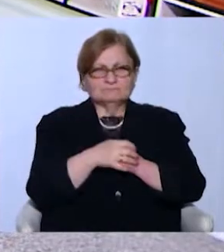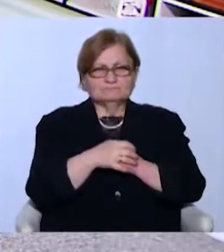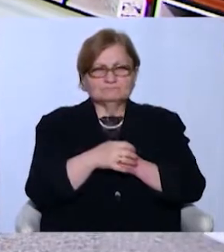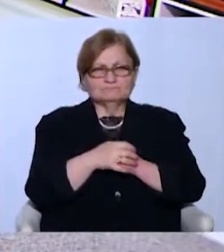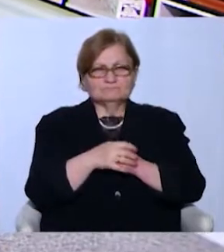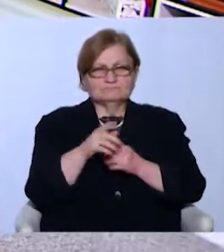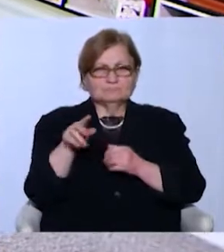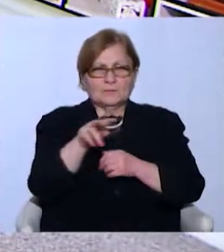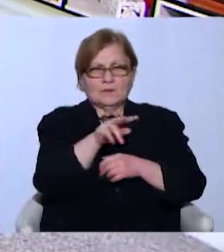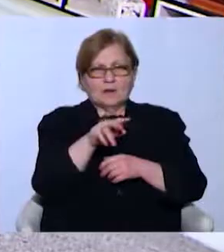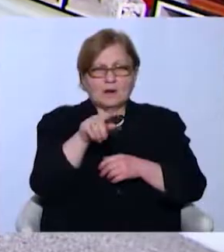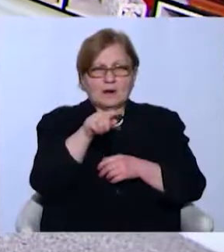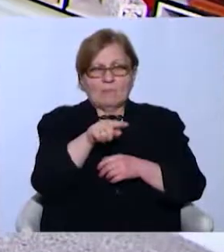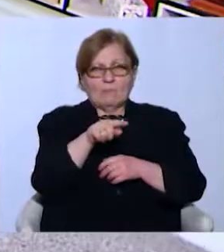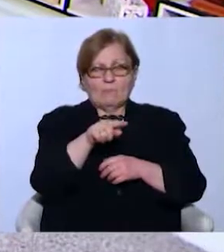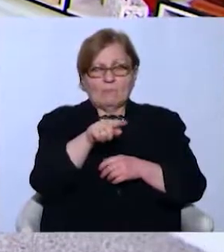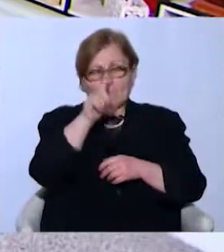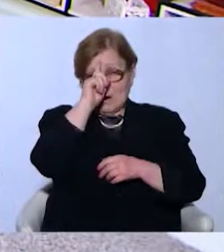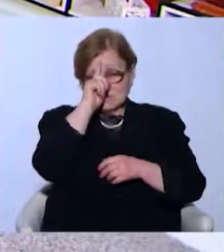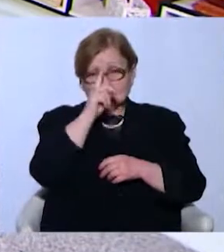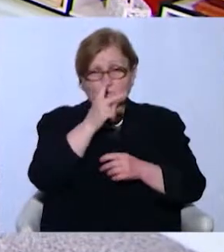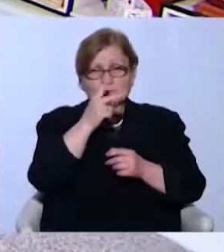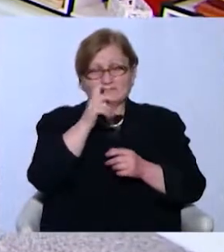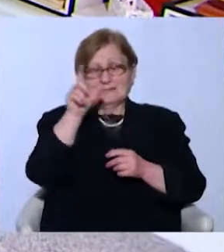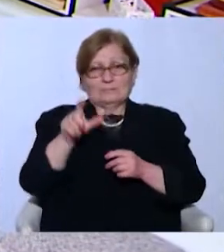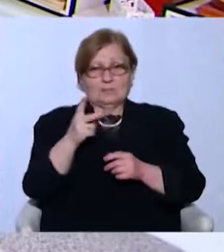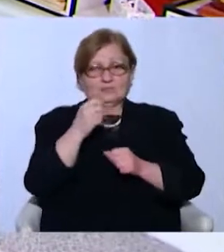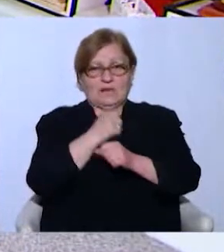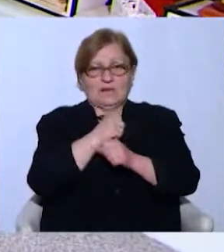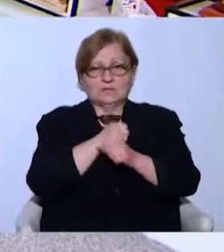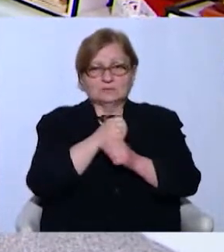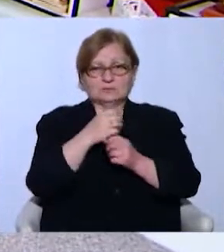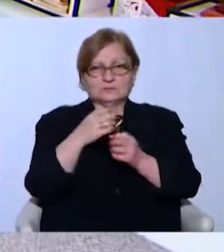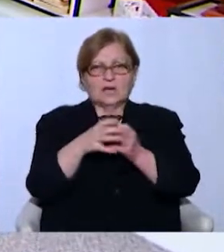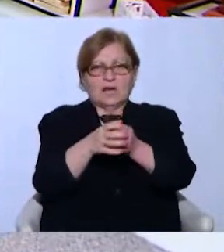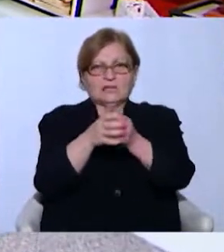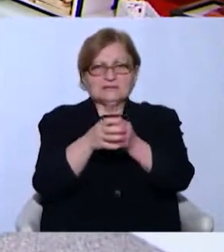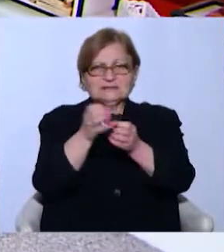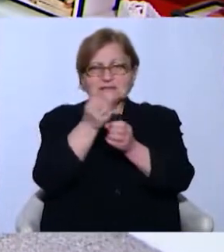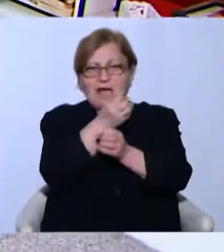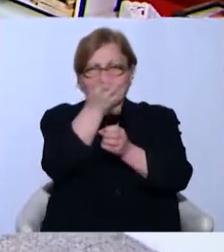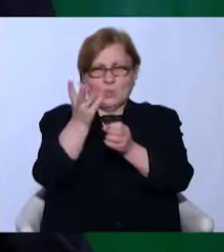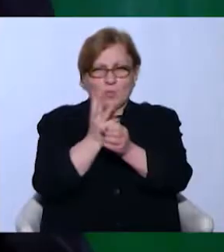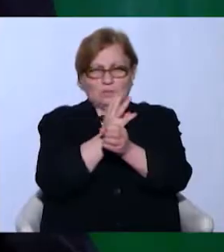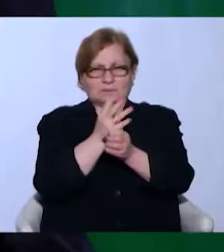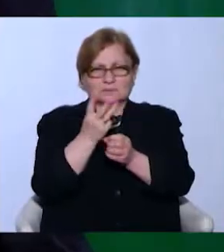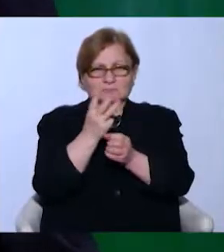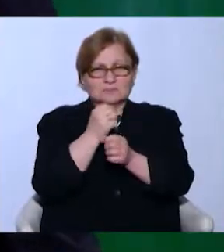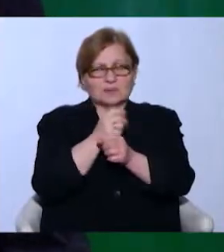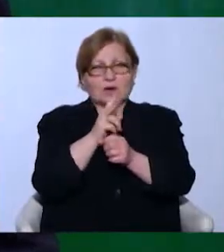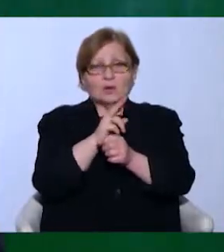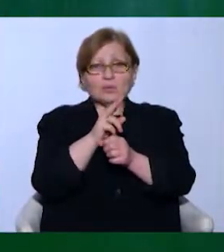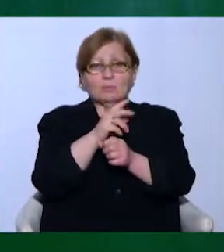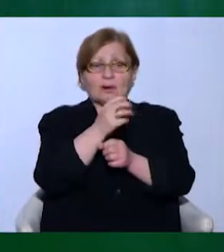მან უნდა გააკეთოს თაი გული. ისე რომ მიხაკის და ვარდების რაოდენობა